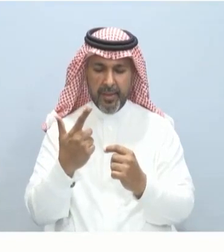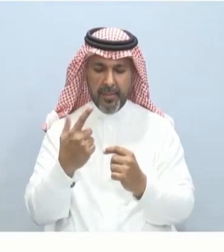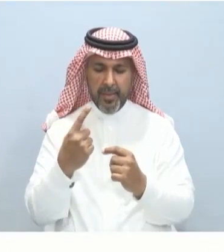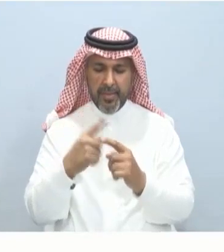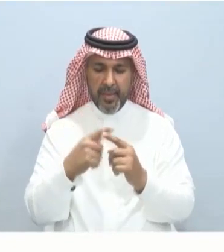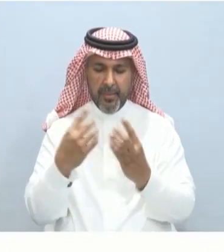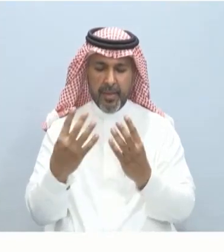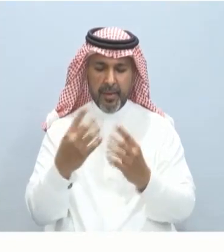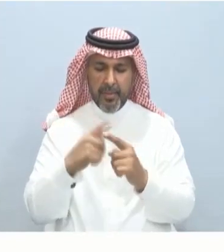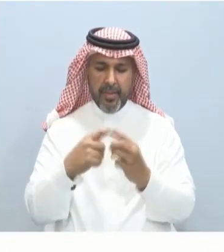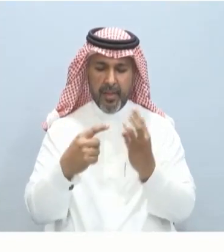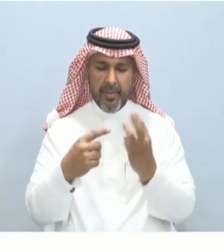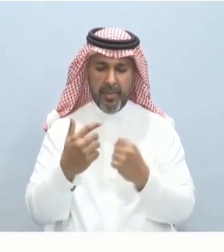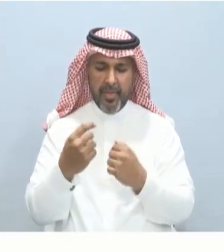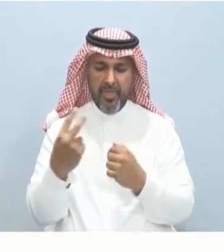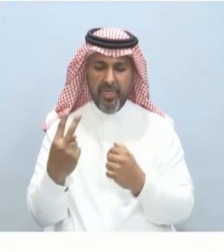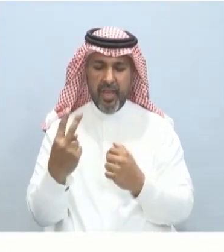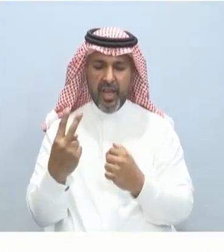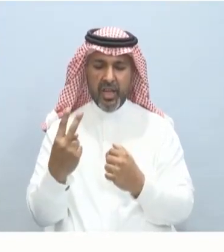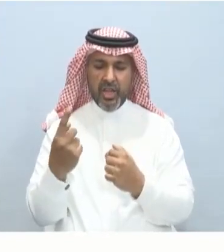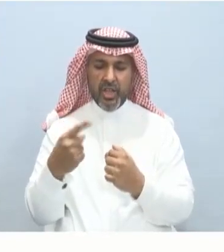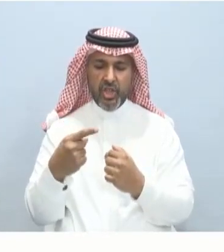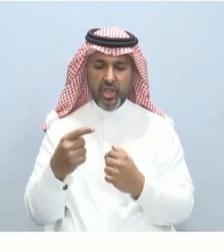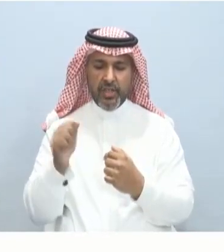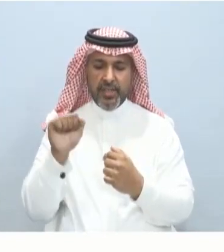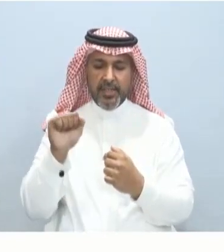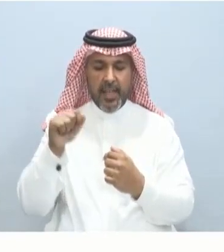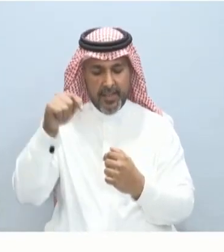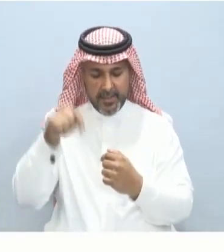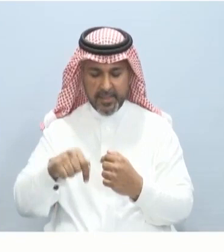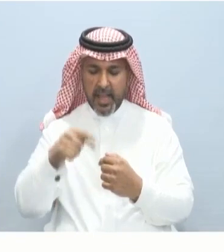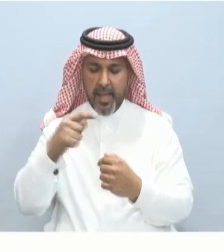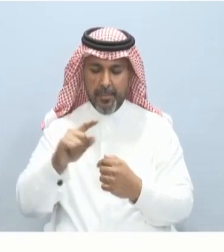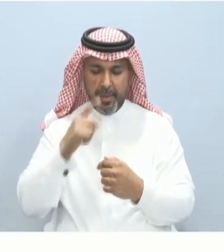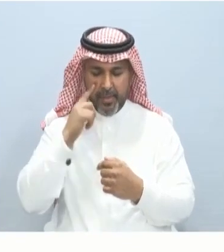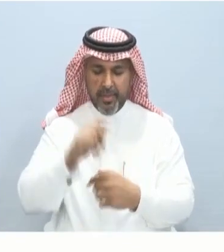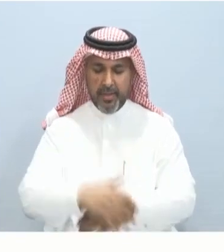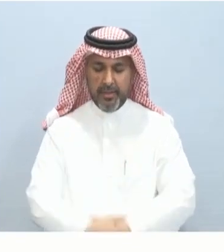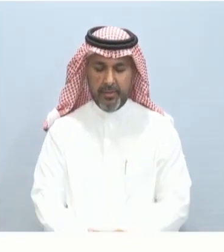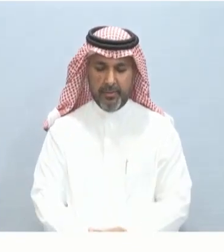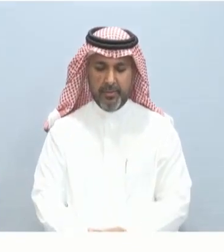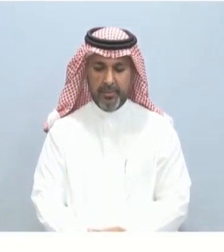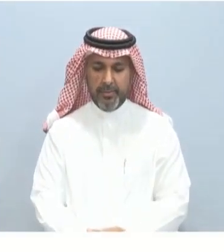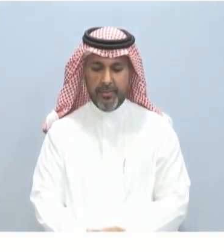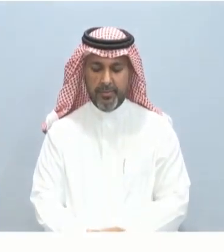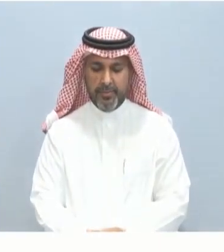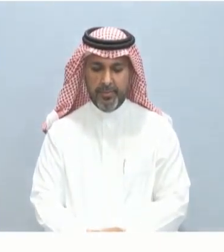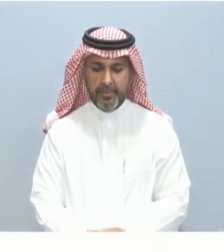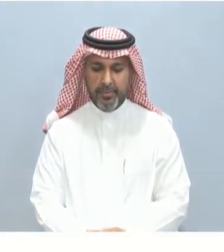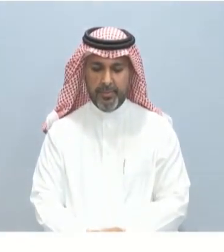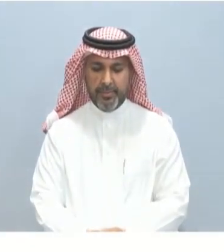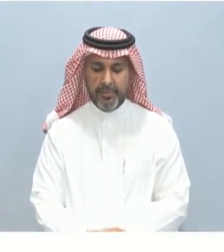الناتج يساوي 12 ص فعلا هي عباره عن الحد الاوسط اذا